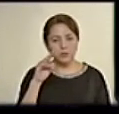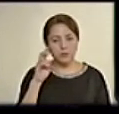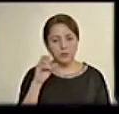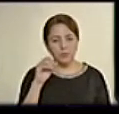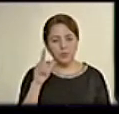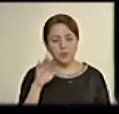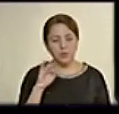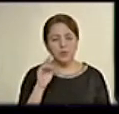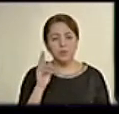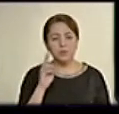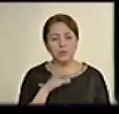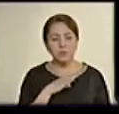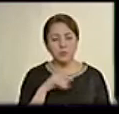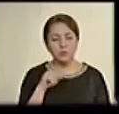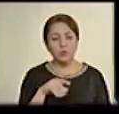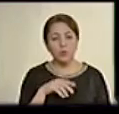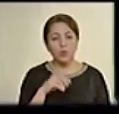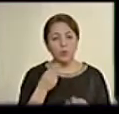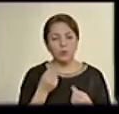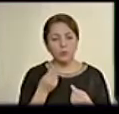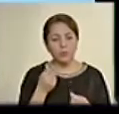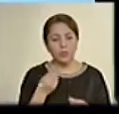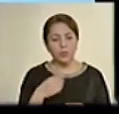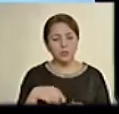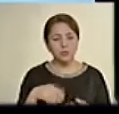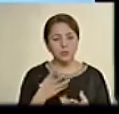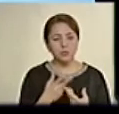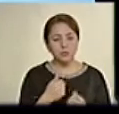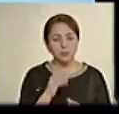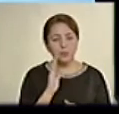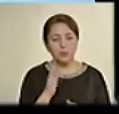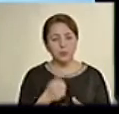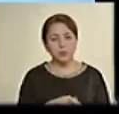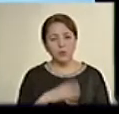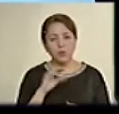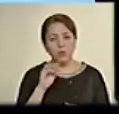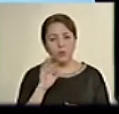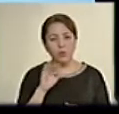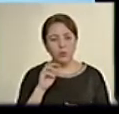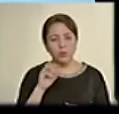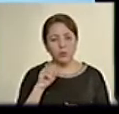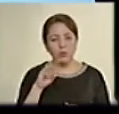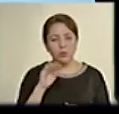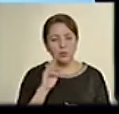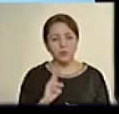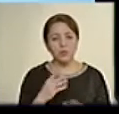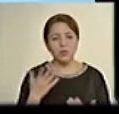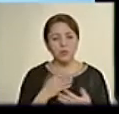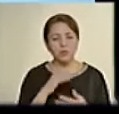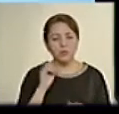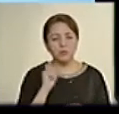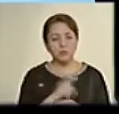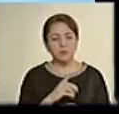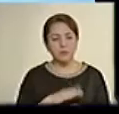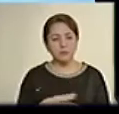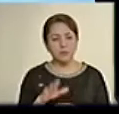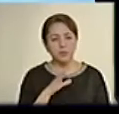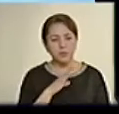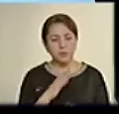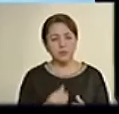Moliya vaziri. Otaliq esa, xo'sh, amirlik davrida otaliq qanday vazifani bajargan edi?